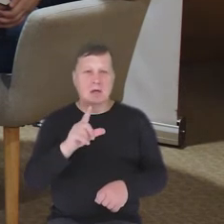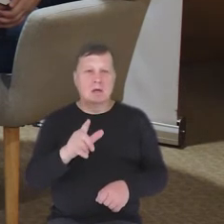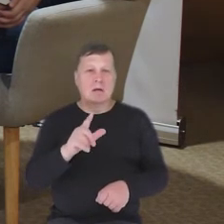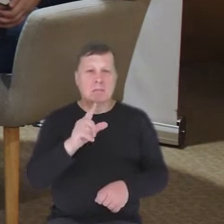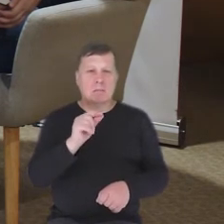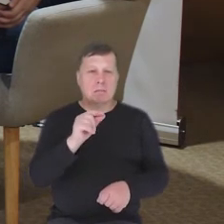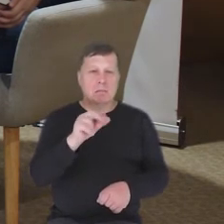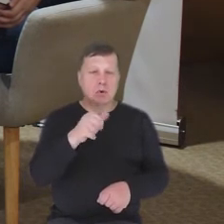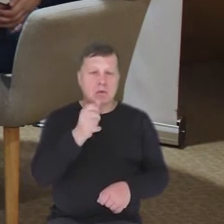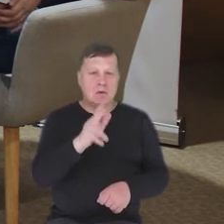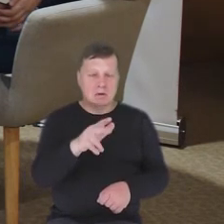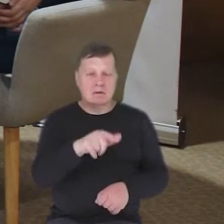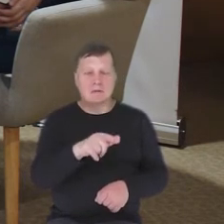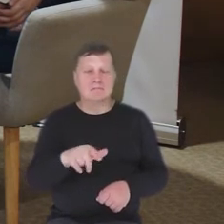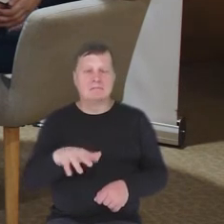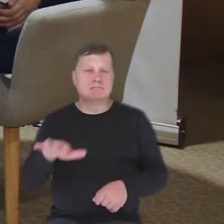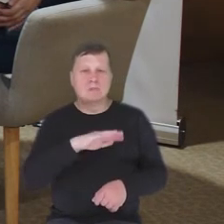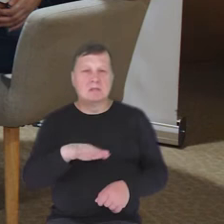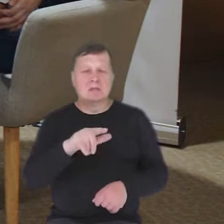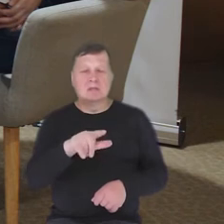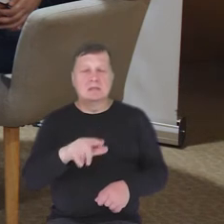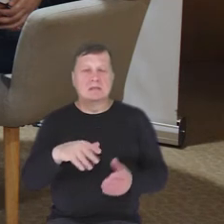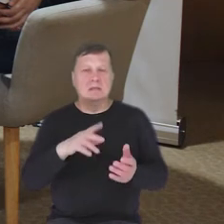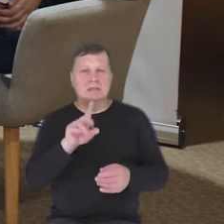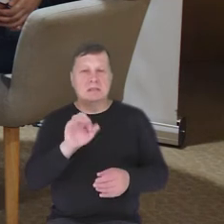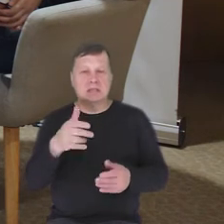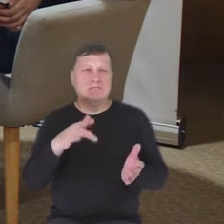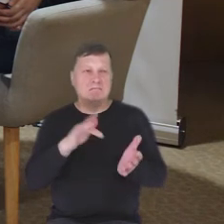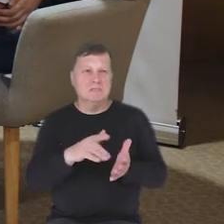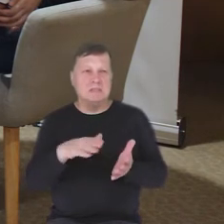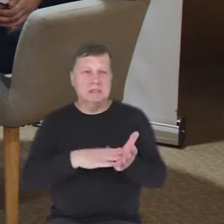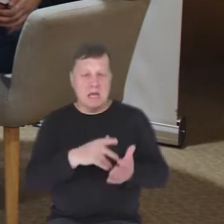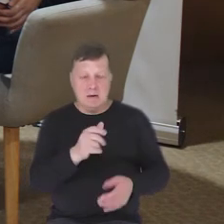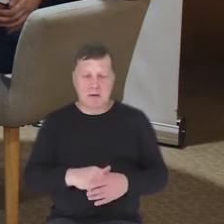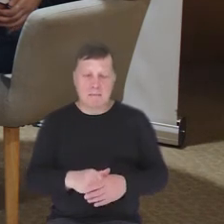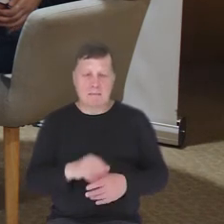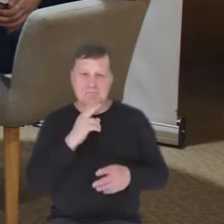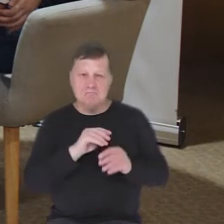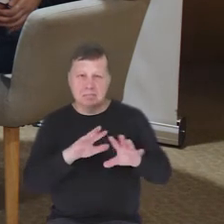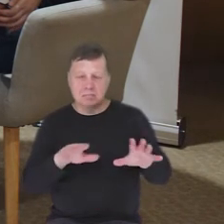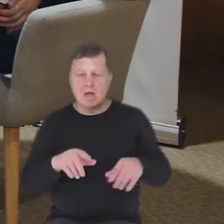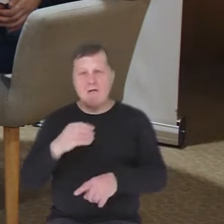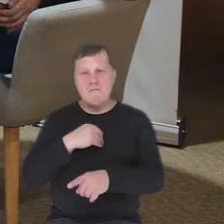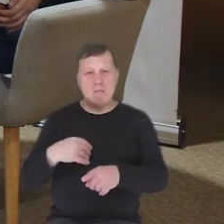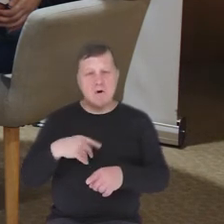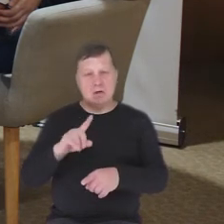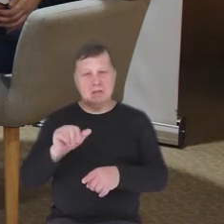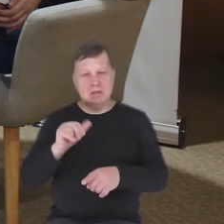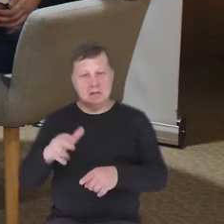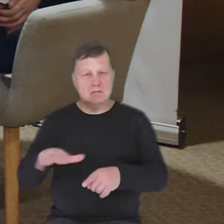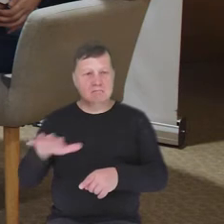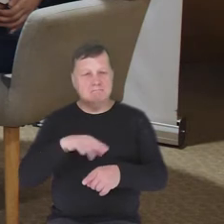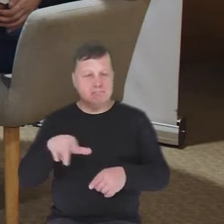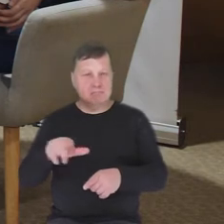scena zinowa w Serbii, zastanawiam się, czy w Polsce są jakieś tematy tabu dla sceny zinowej. Czy